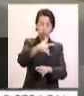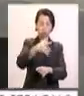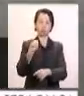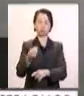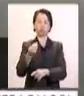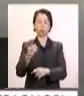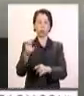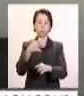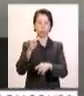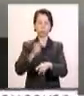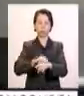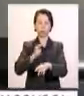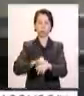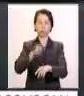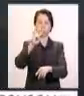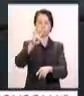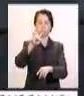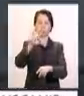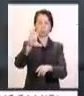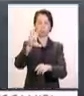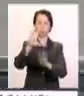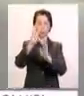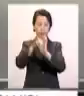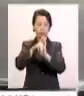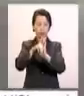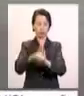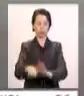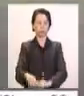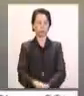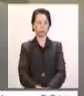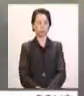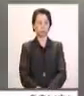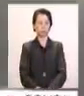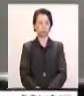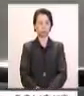murah yang hanya mengambil masa 45 minit.